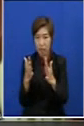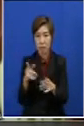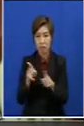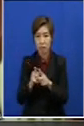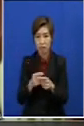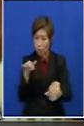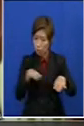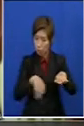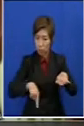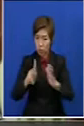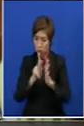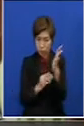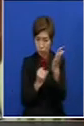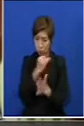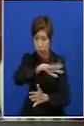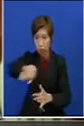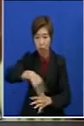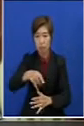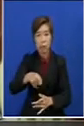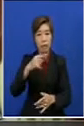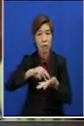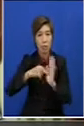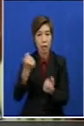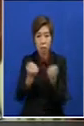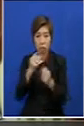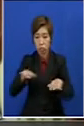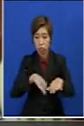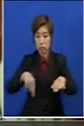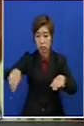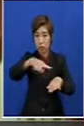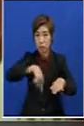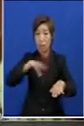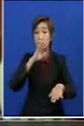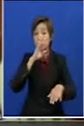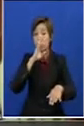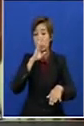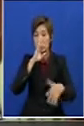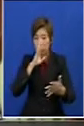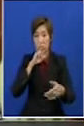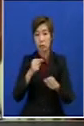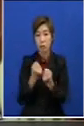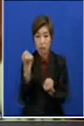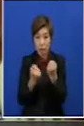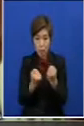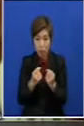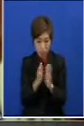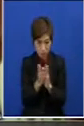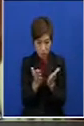แม้แต่คันเดียวซึ่งในกรณีนี้รถดังกล่าวนี้นะฮะถ้าหากว่าเป็นรถที่มีเล่ม